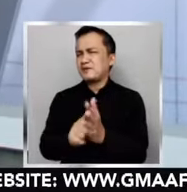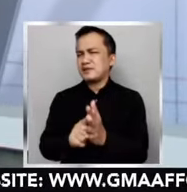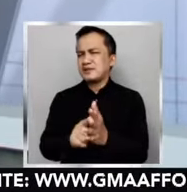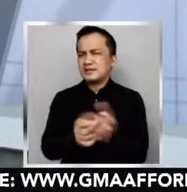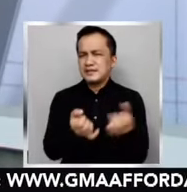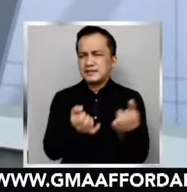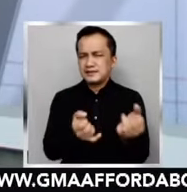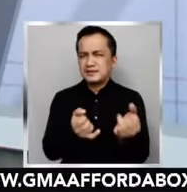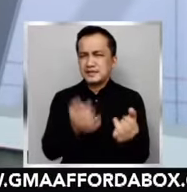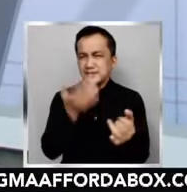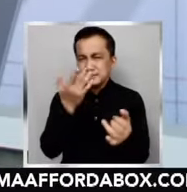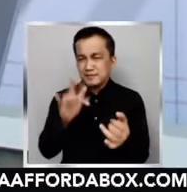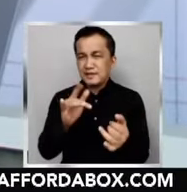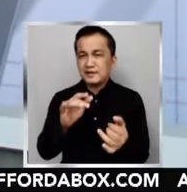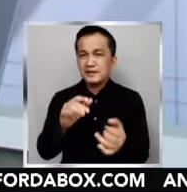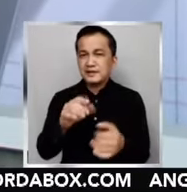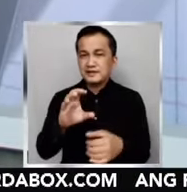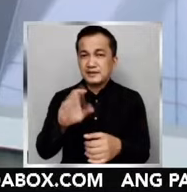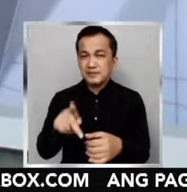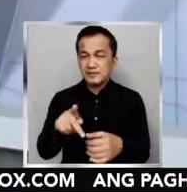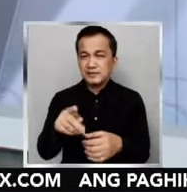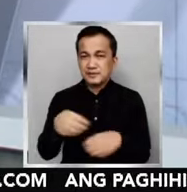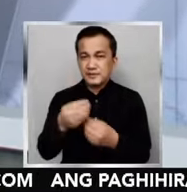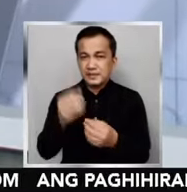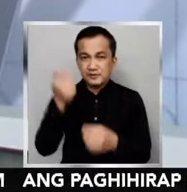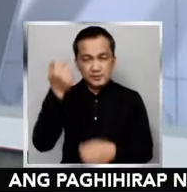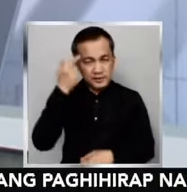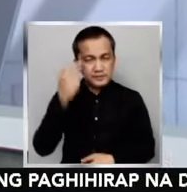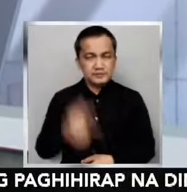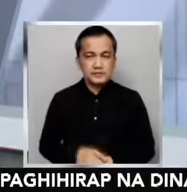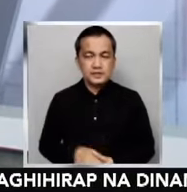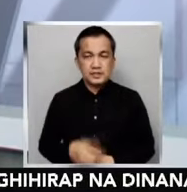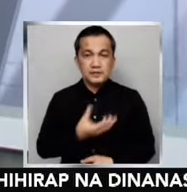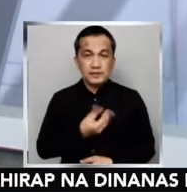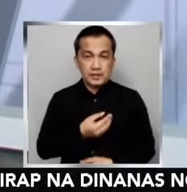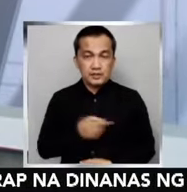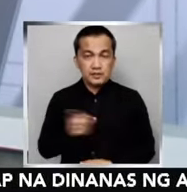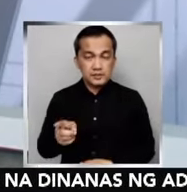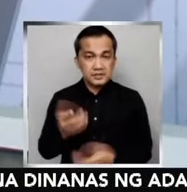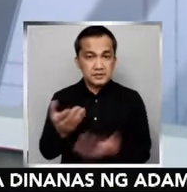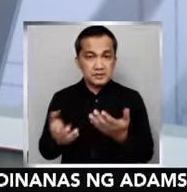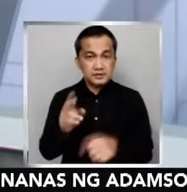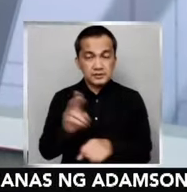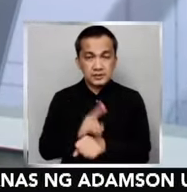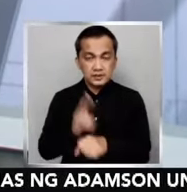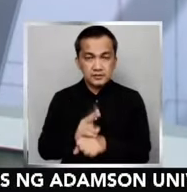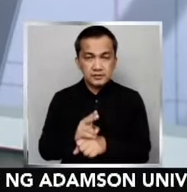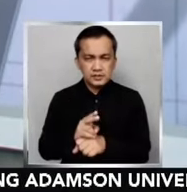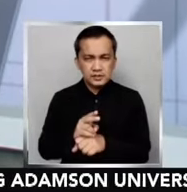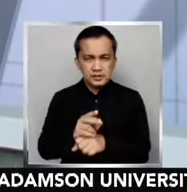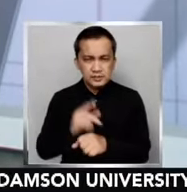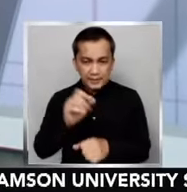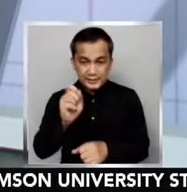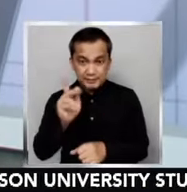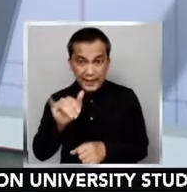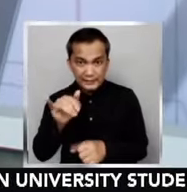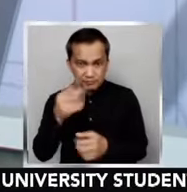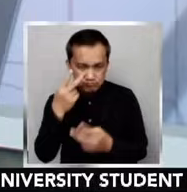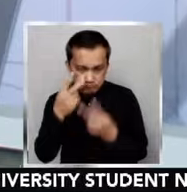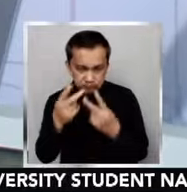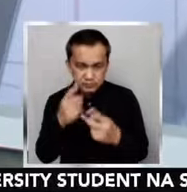smartphone na inisyu ng gobyerno pinangangambahan daw kasing nagagamit ito sa pang SP tinutukan niya ni